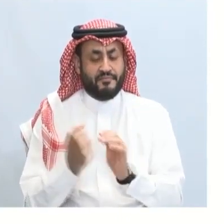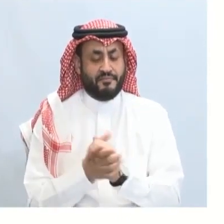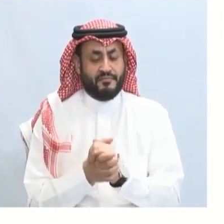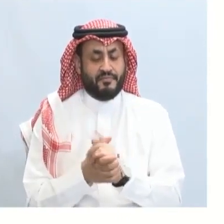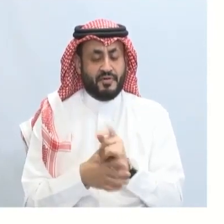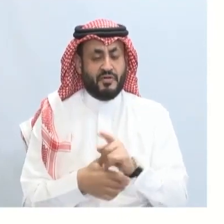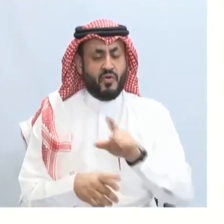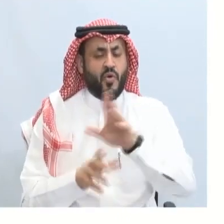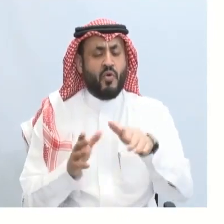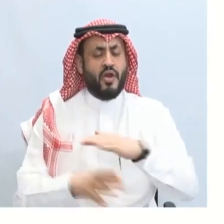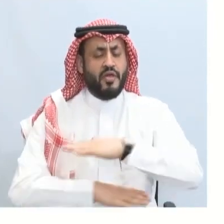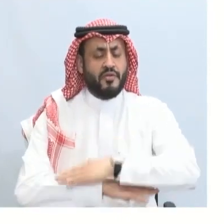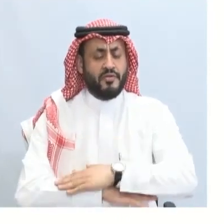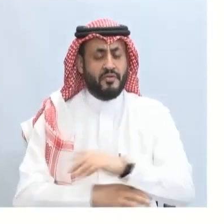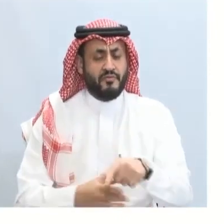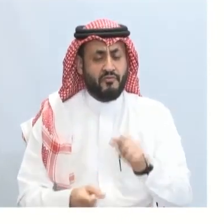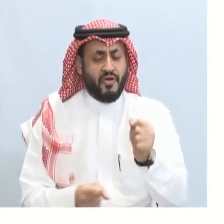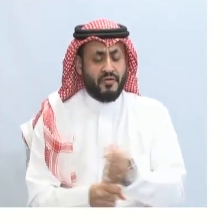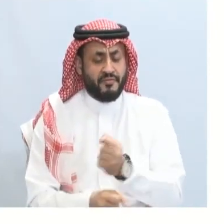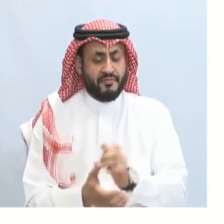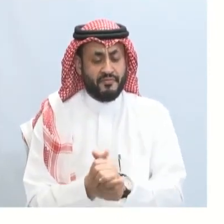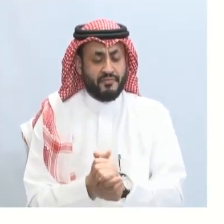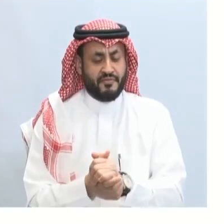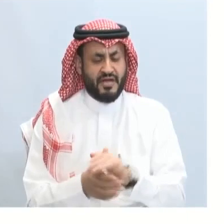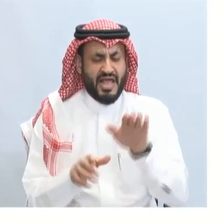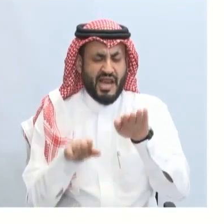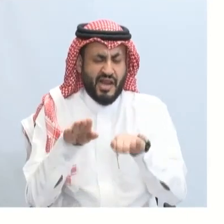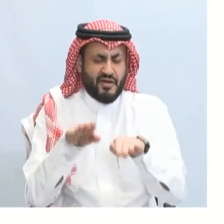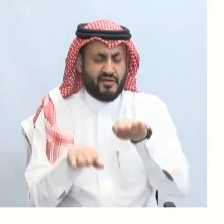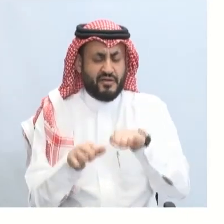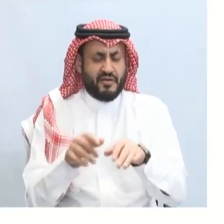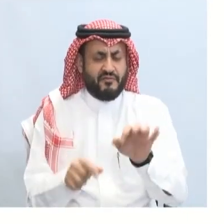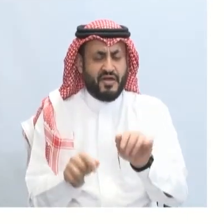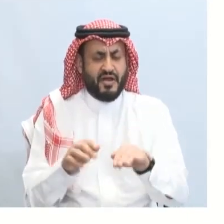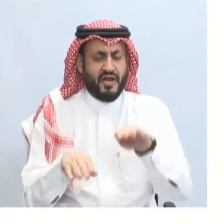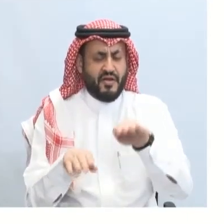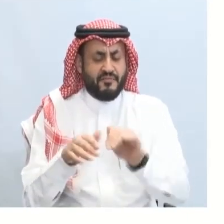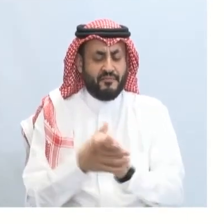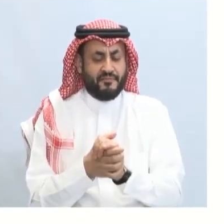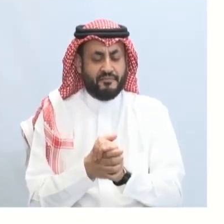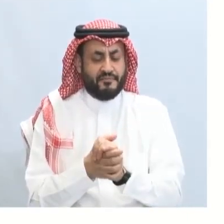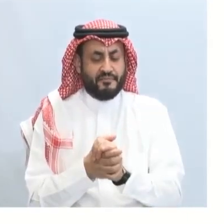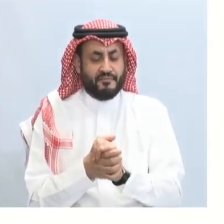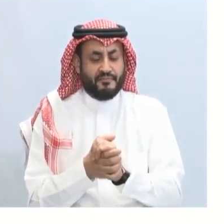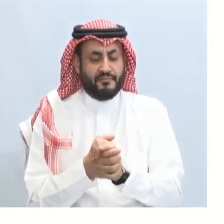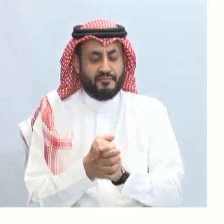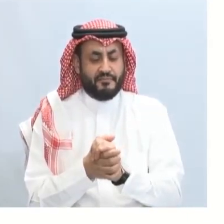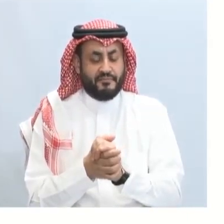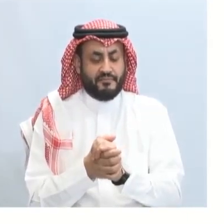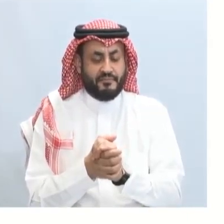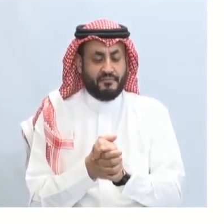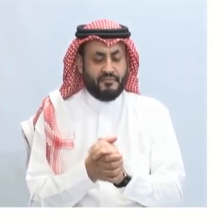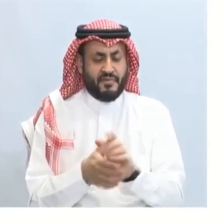ان اجعل لكل سلوك او تصرفا او تصرف معيارا اتحكم اليه عفوا احتكم